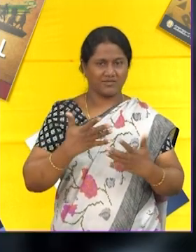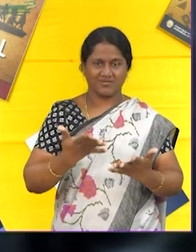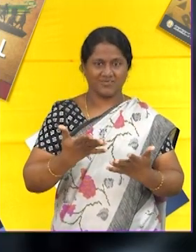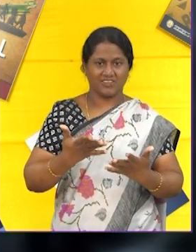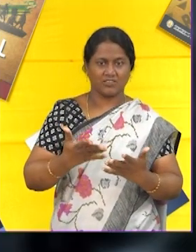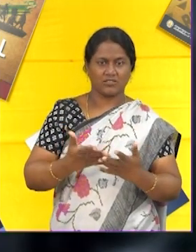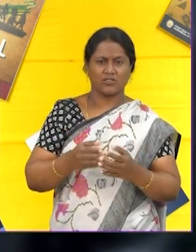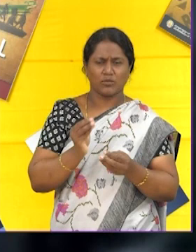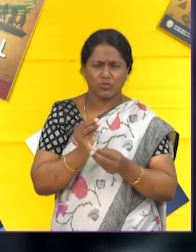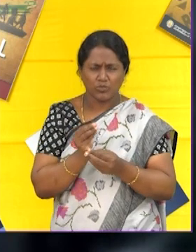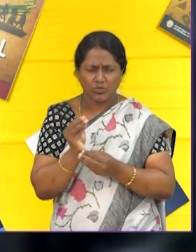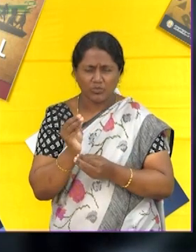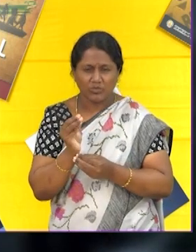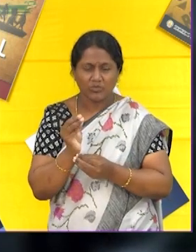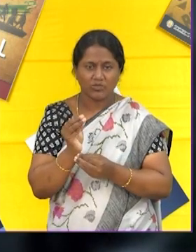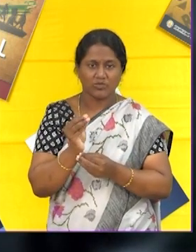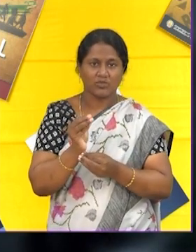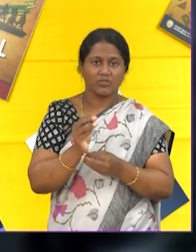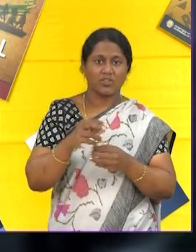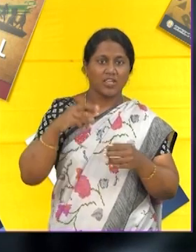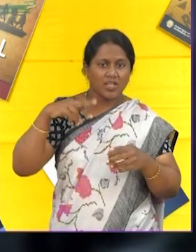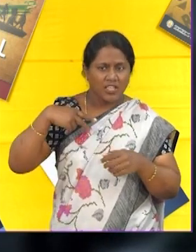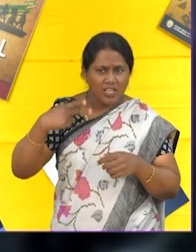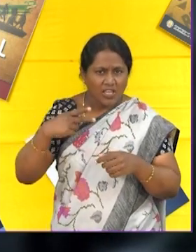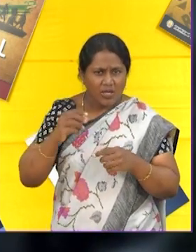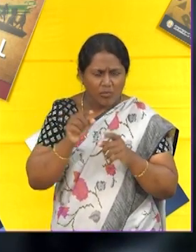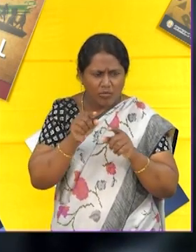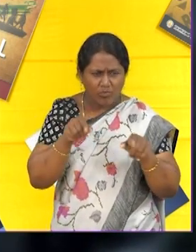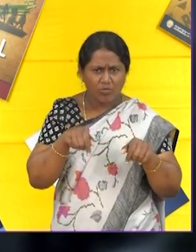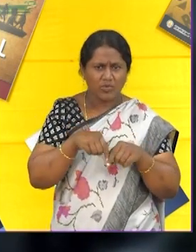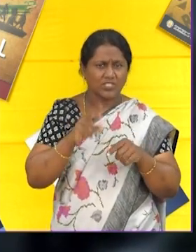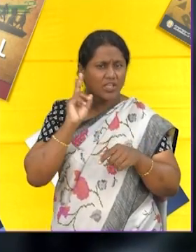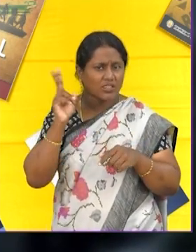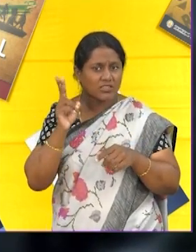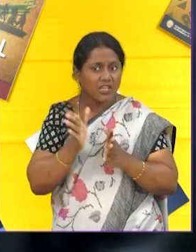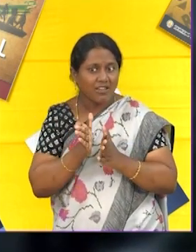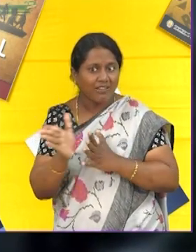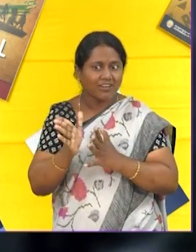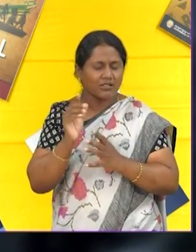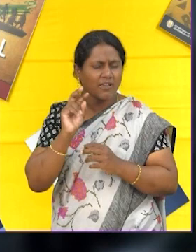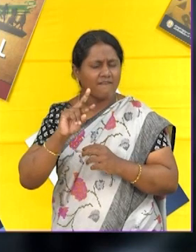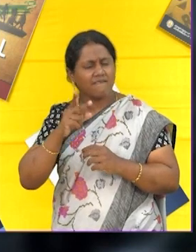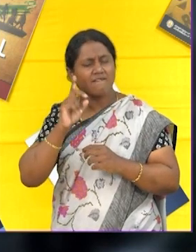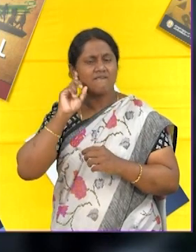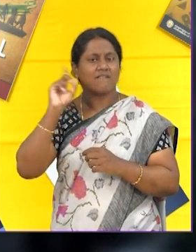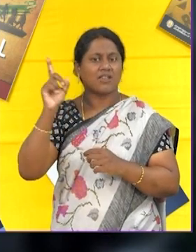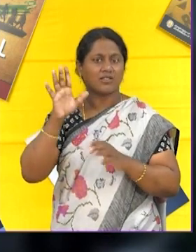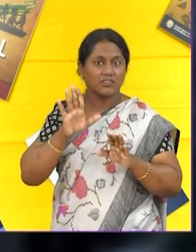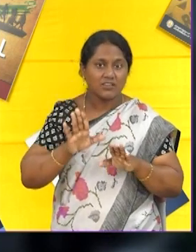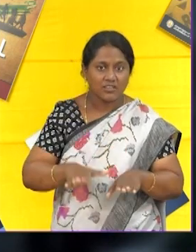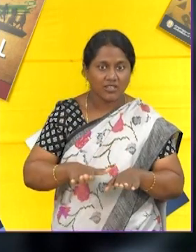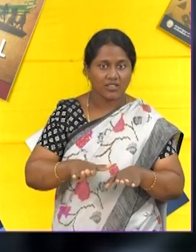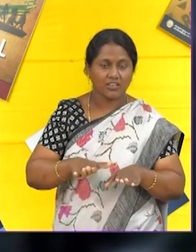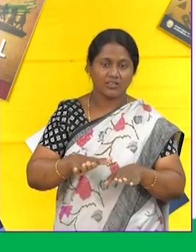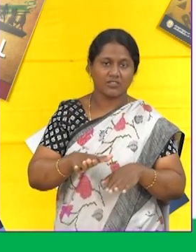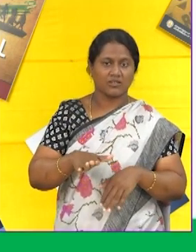இன்டர்வலில் ஒரு கொஞ்சம் நேரம் கழித்து அந்த போர்டு க்ரீக் அப்படின்ற சவுண்ட் கேட்குது. ஒரு இடிச்சோம்னா க்ரீக் அப்படின்னு சவுண்ட் கேட்கும்ல, அந்த மாதிரி ஒரு